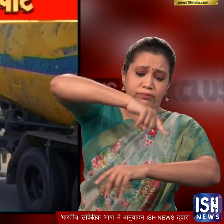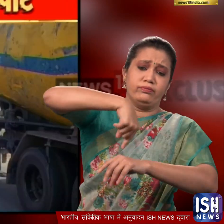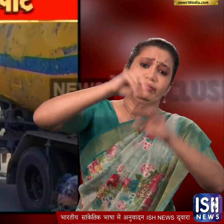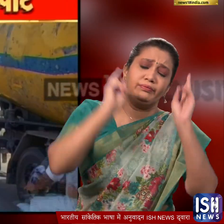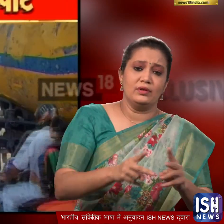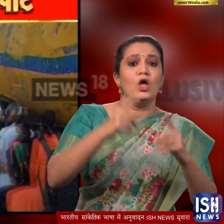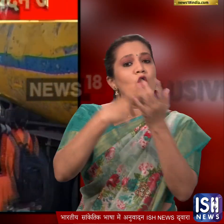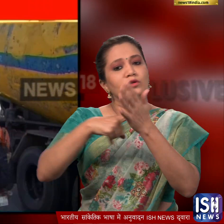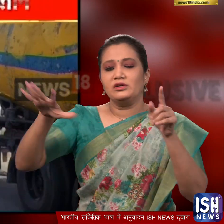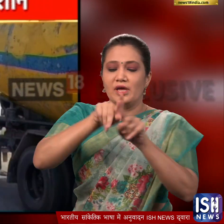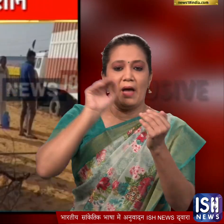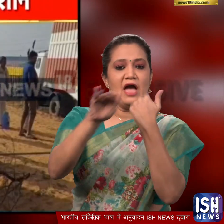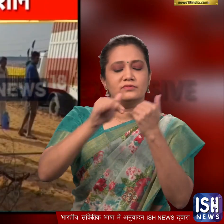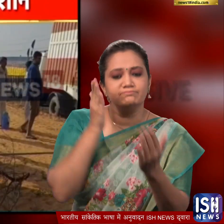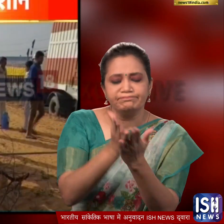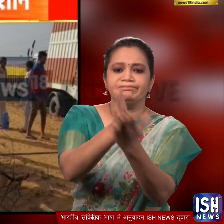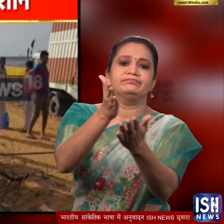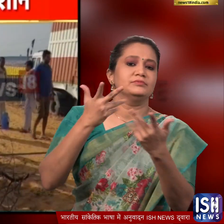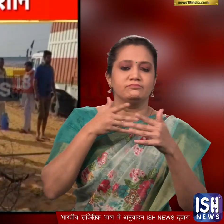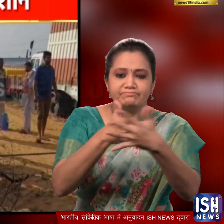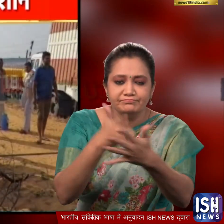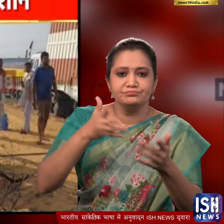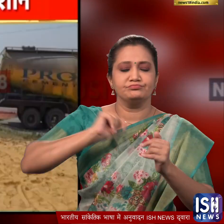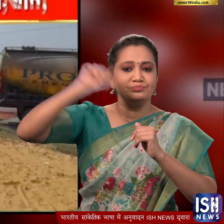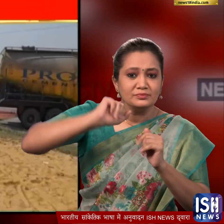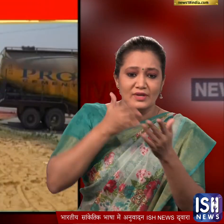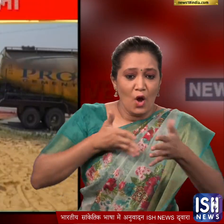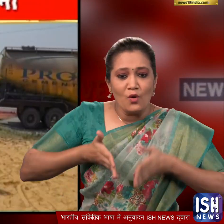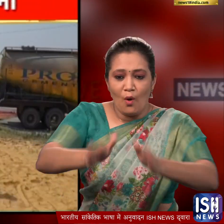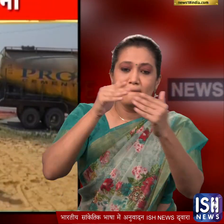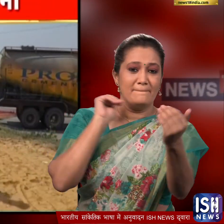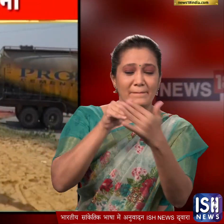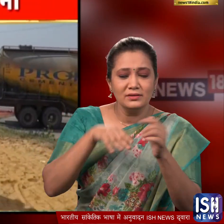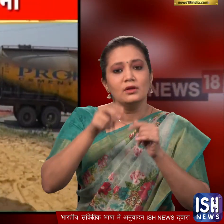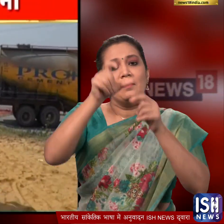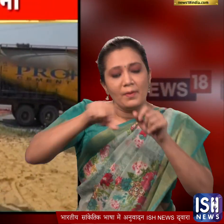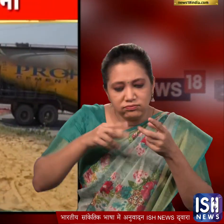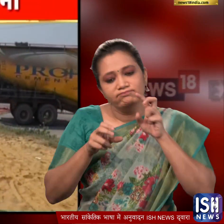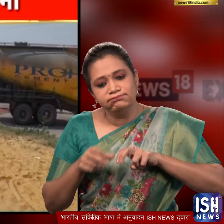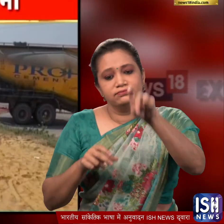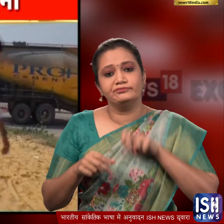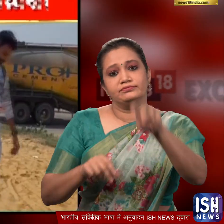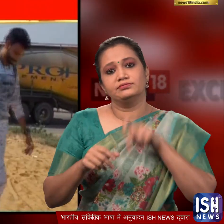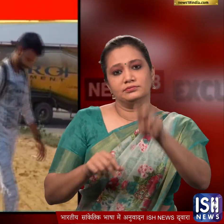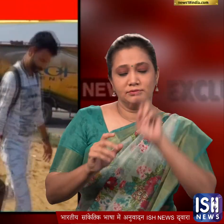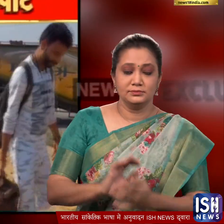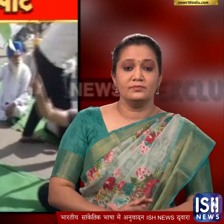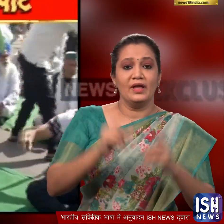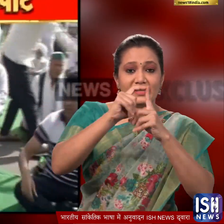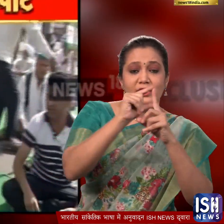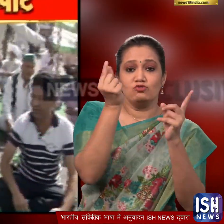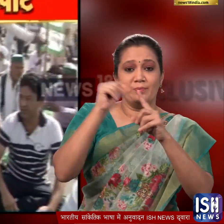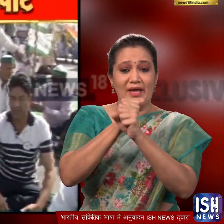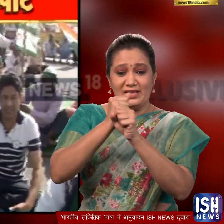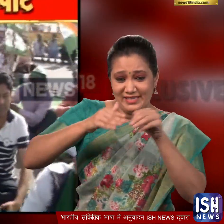रहे। करनाल की तरह रोहतक में भी हाईवे जैम कर किसानों ने प्रदर्शन किया। सड़क बंद होने की वजह से कई लोग पैदल ही अपनी मंजिल की तरफ जाते नजर आए।